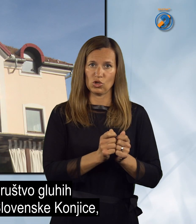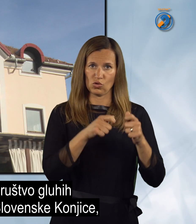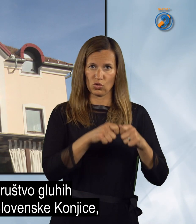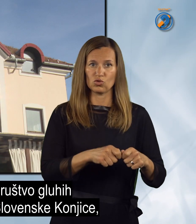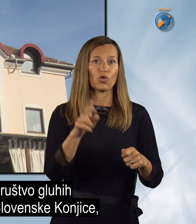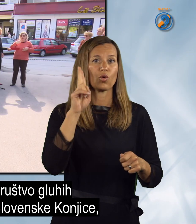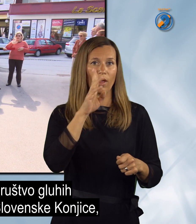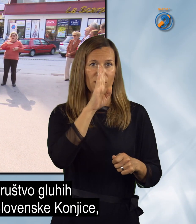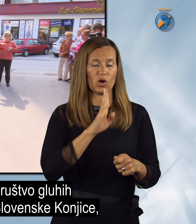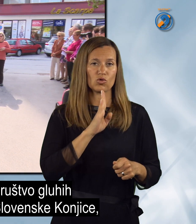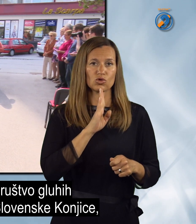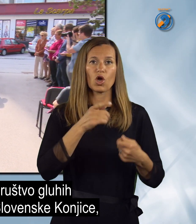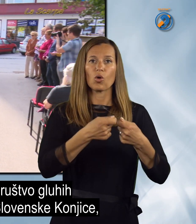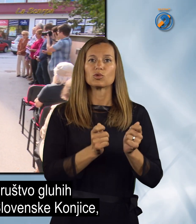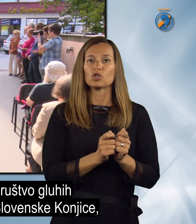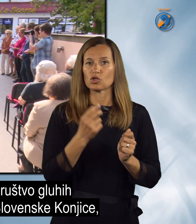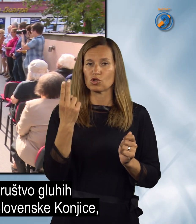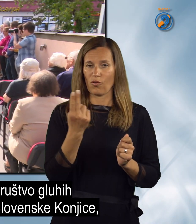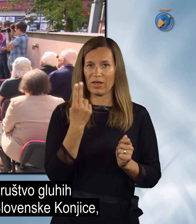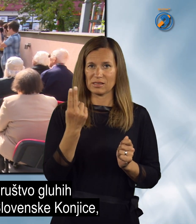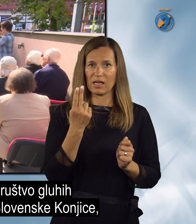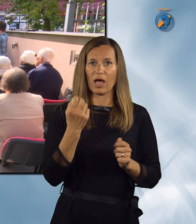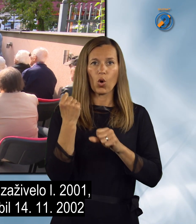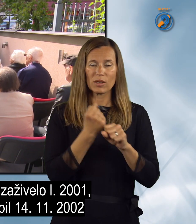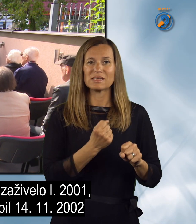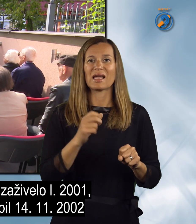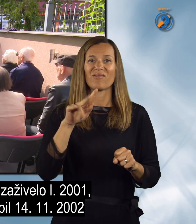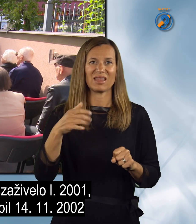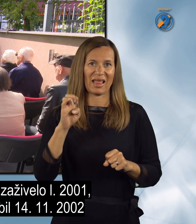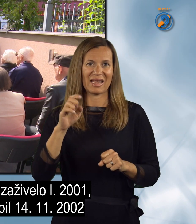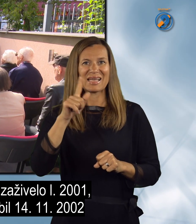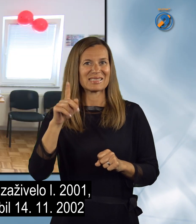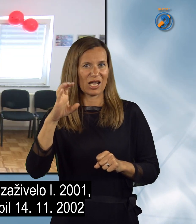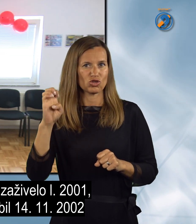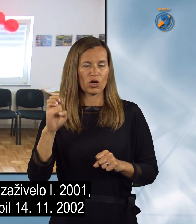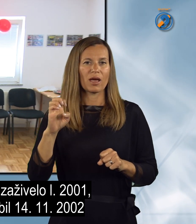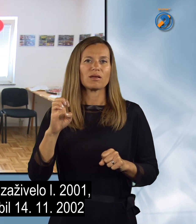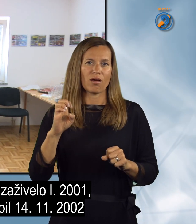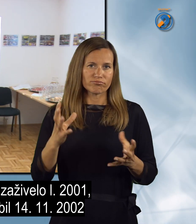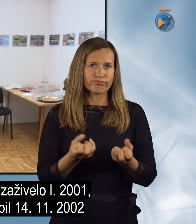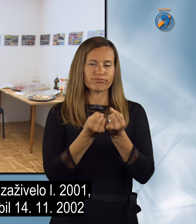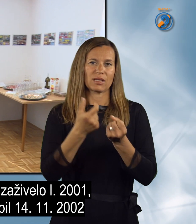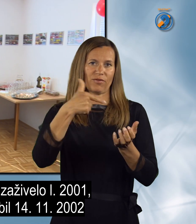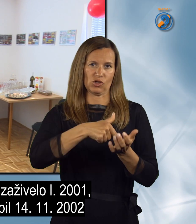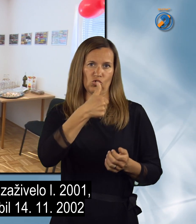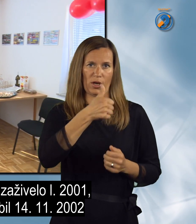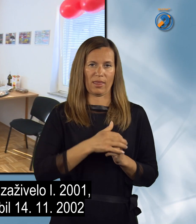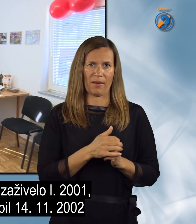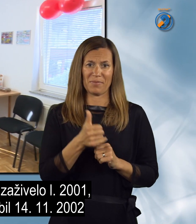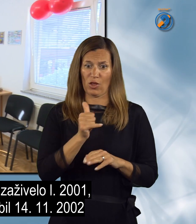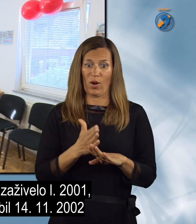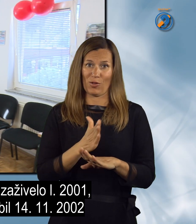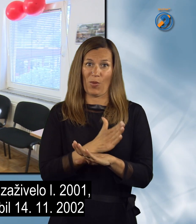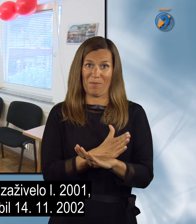Medobčinsko društvo gluhih in naglušnih občin Slovenske Konjice Vitanje in Zreče je zaživelo leta 2001. Le